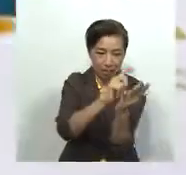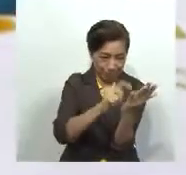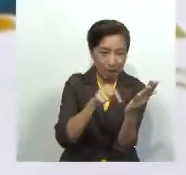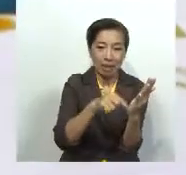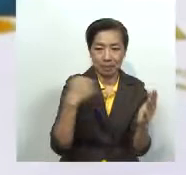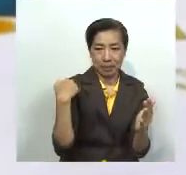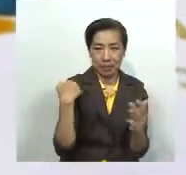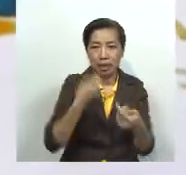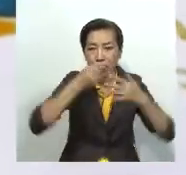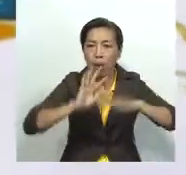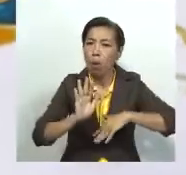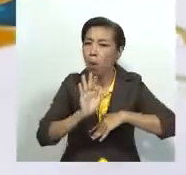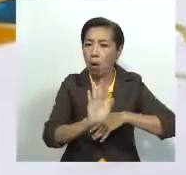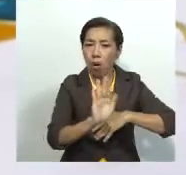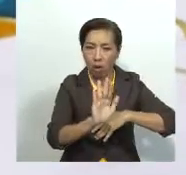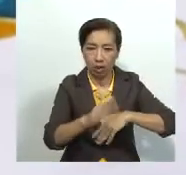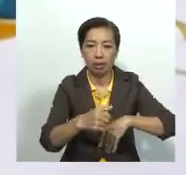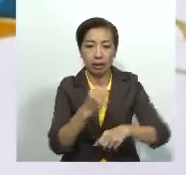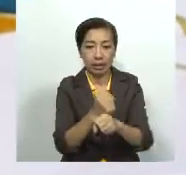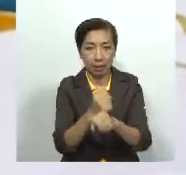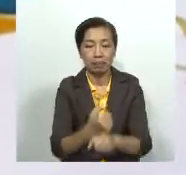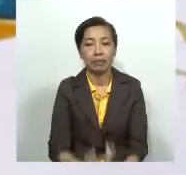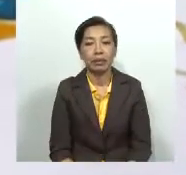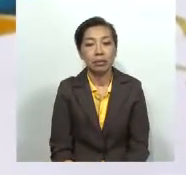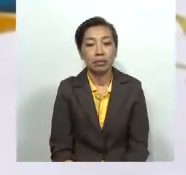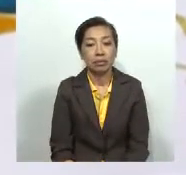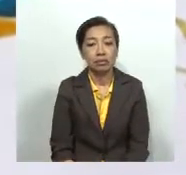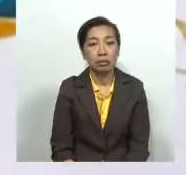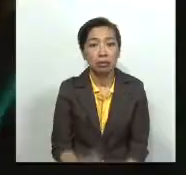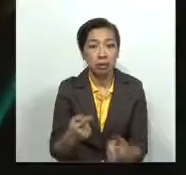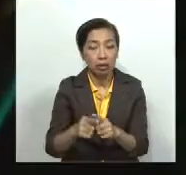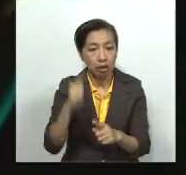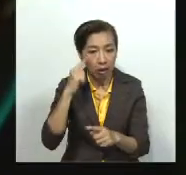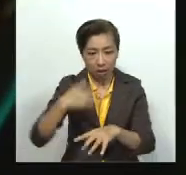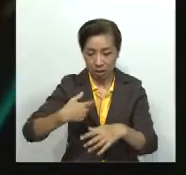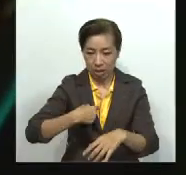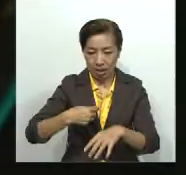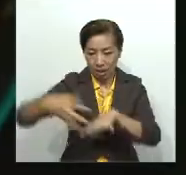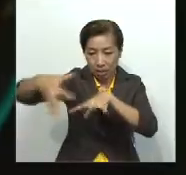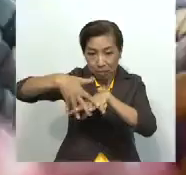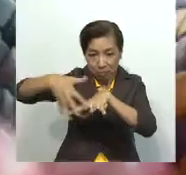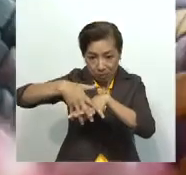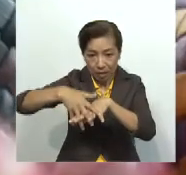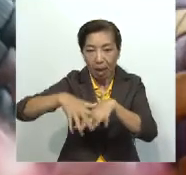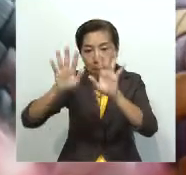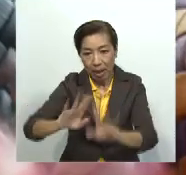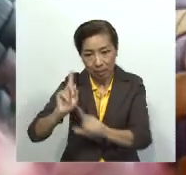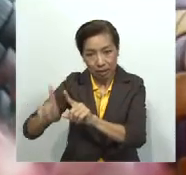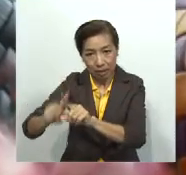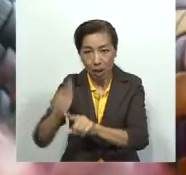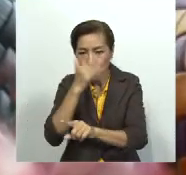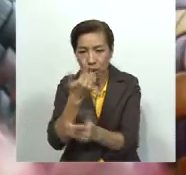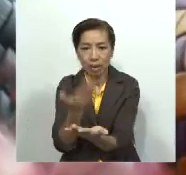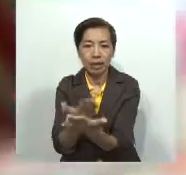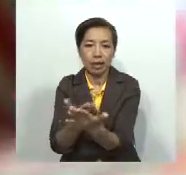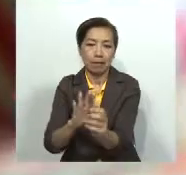เลซึ่งเป็นเอกลักษณ์ของพื้นที่นอกจากนี้ก็ยังมีผลิตภัณฑ์จากกระจูดที่มีให้เลือกหลากหลายรูปแบบใน